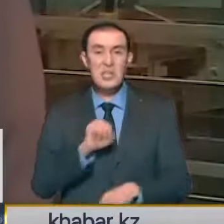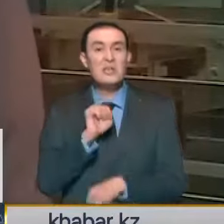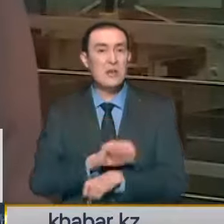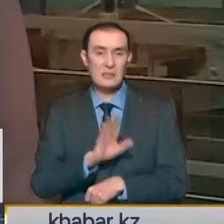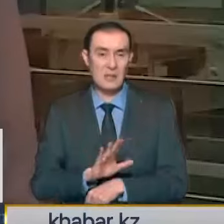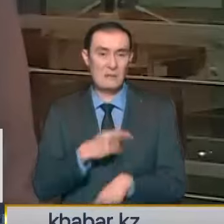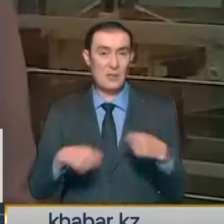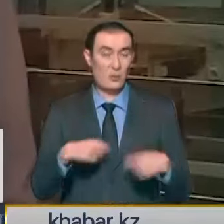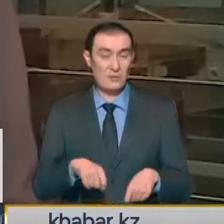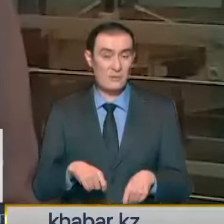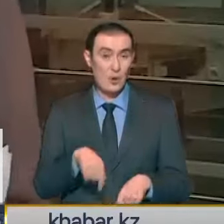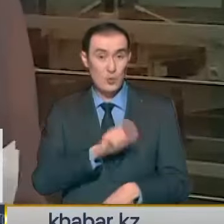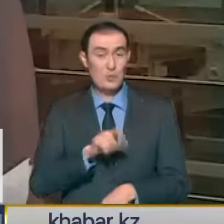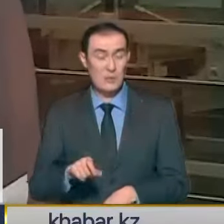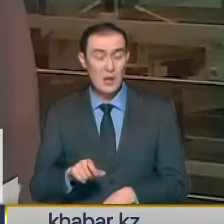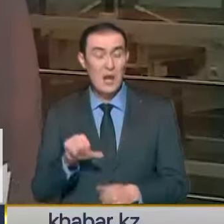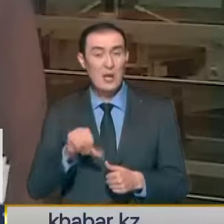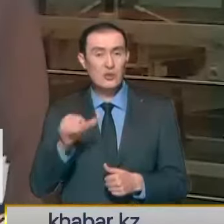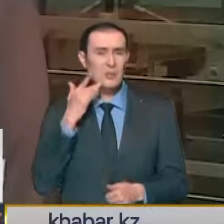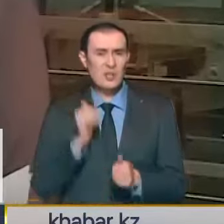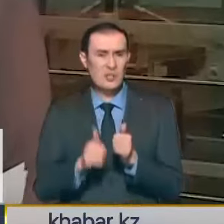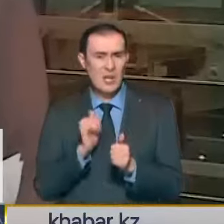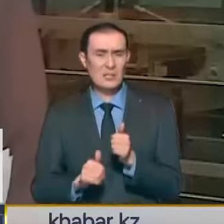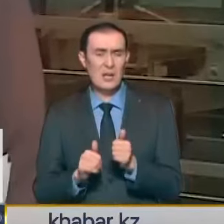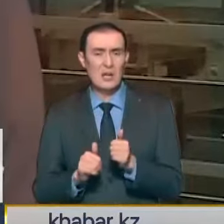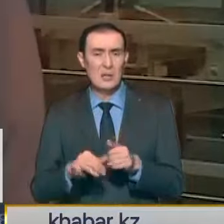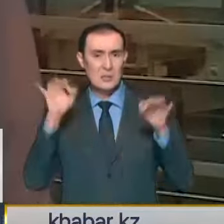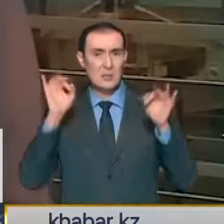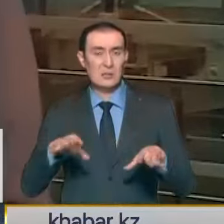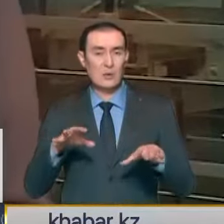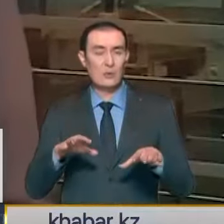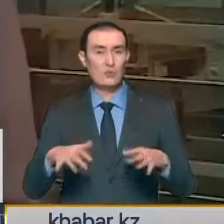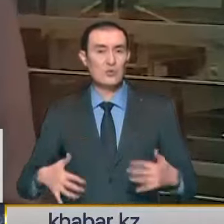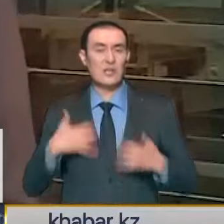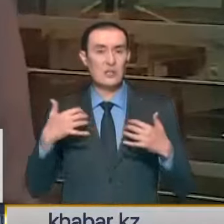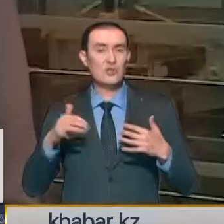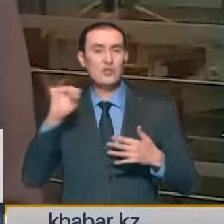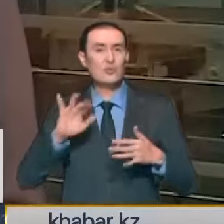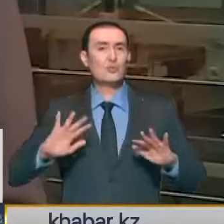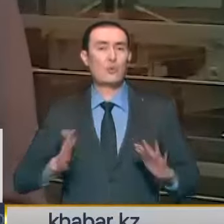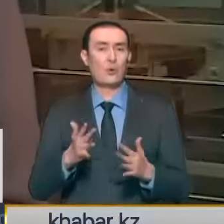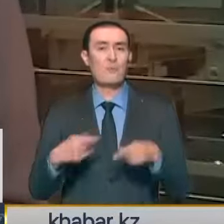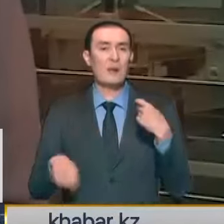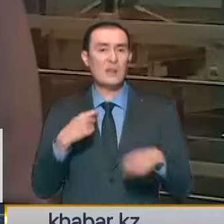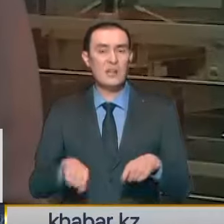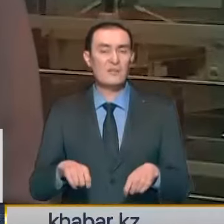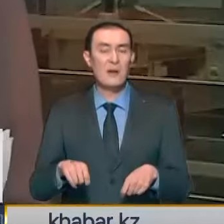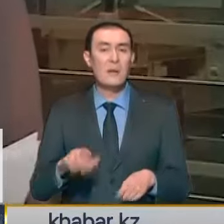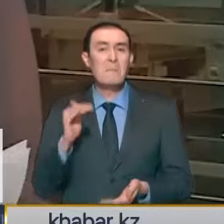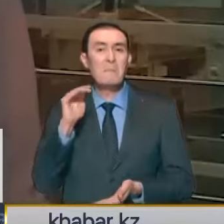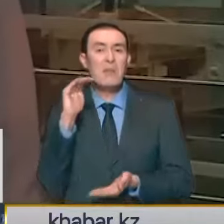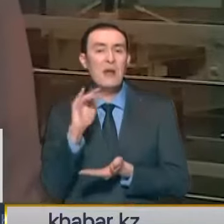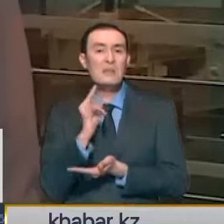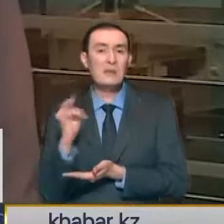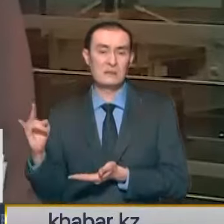останавливает торговцев живым товаром. Особенно часто казахстанцев сотрясают ужасающие истории о продажах младенцев. На